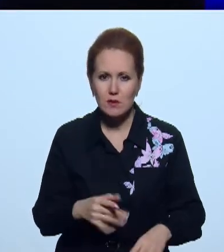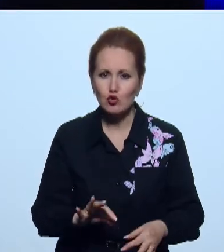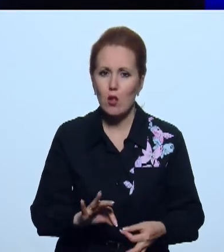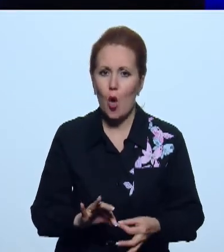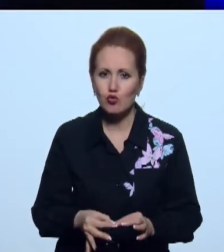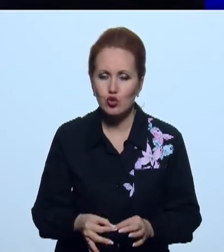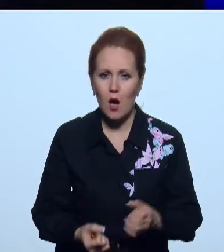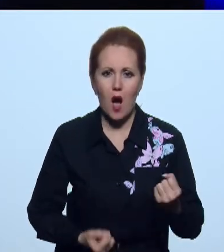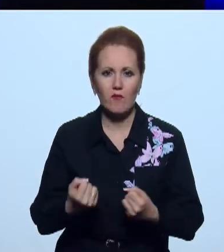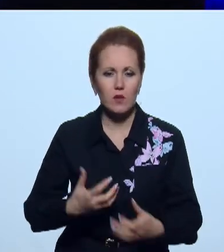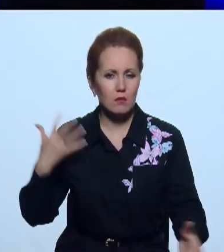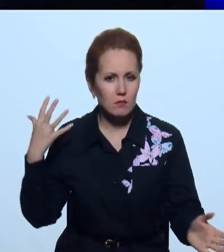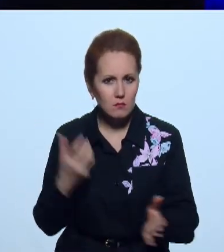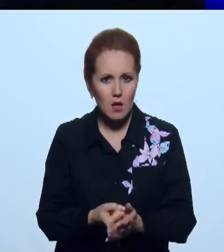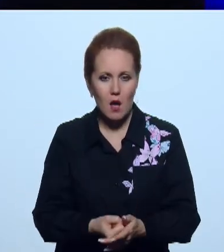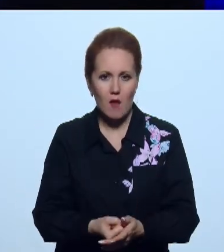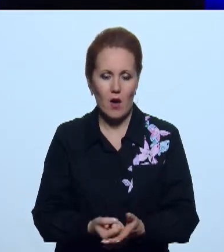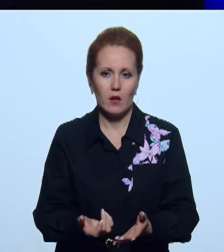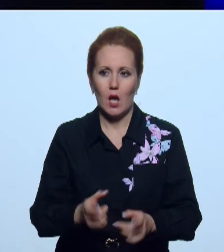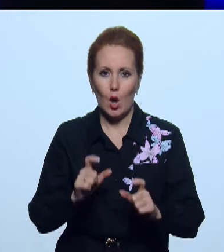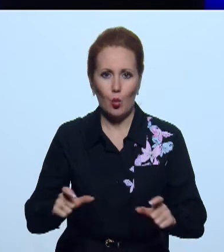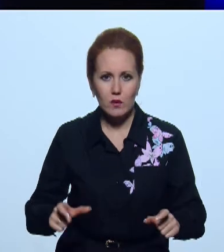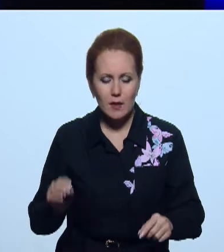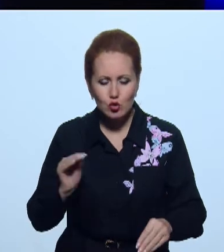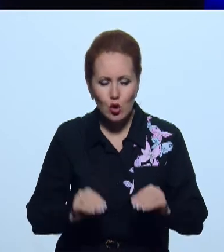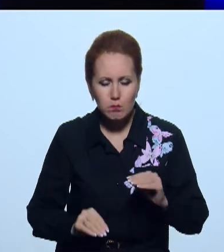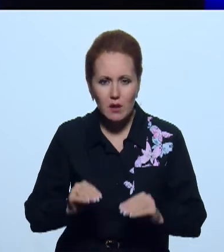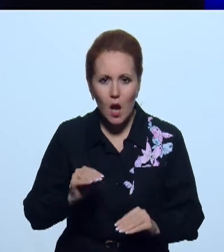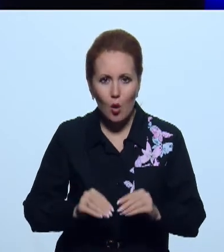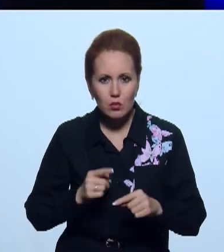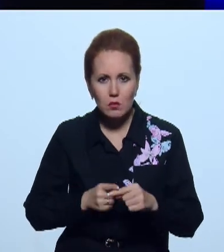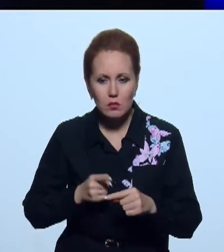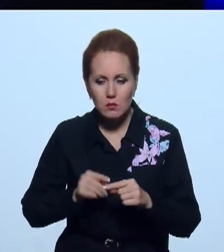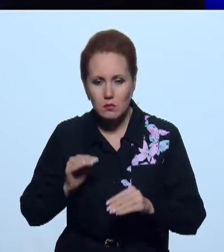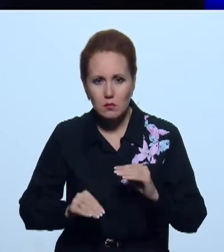например, автодорожных аварий людей собирают из ничего практически. Они